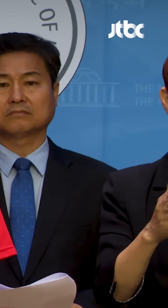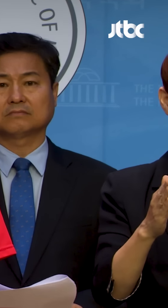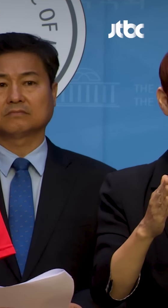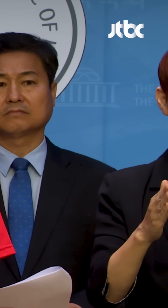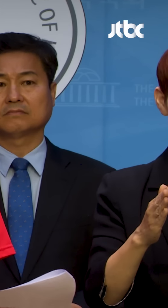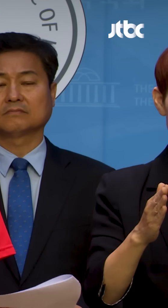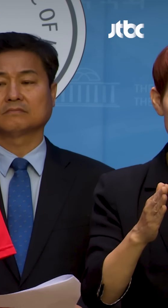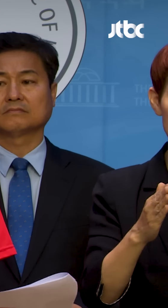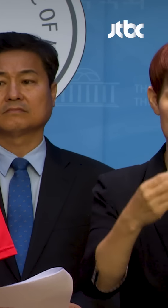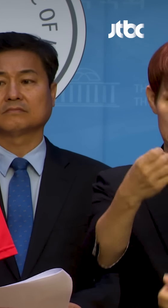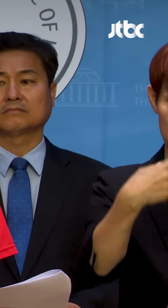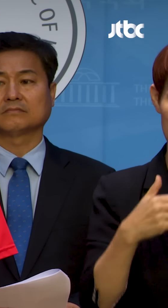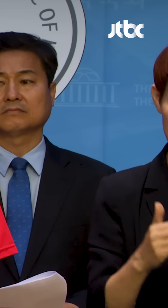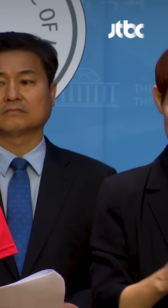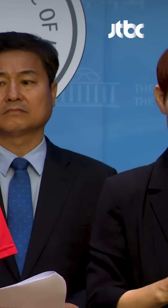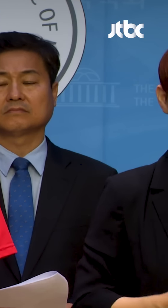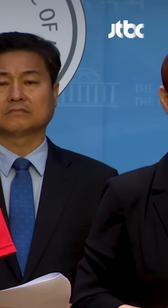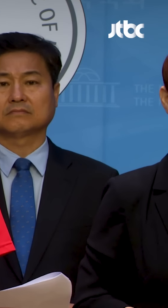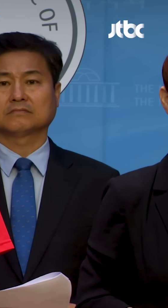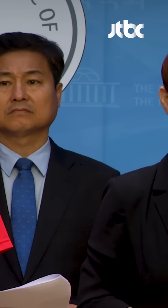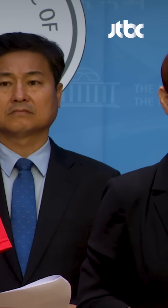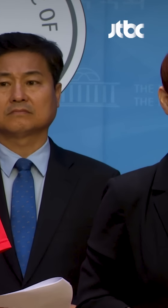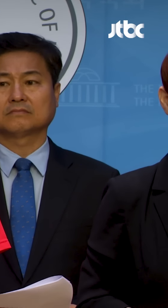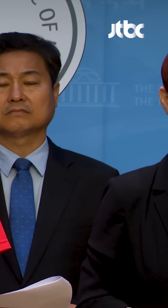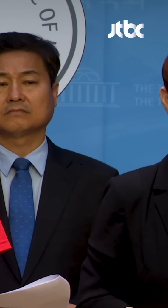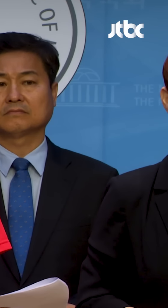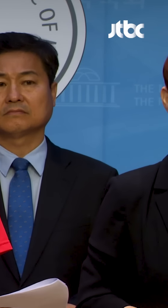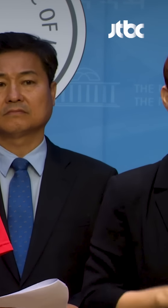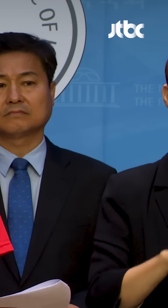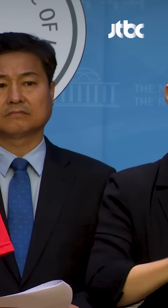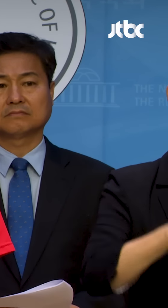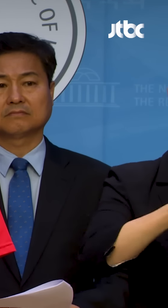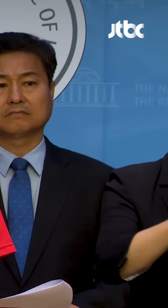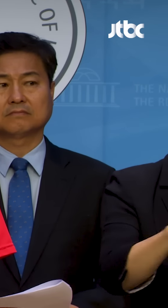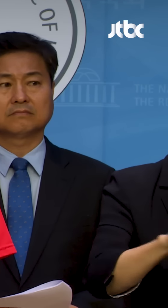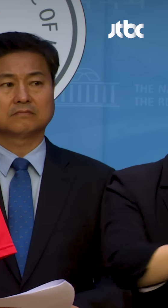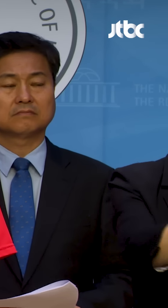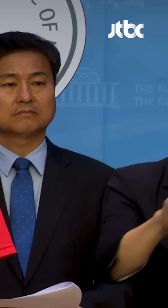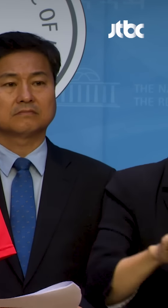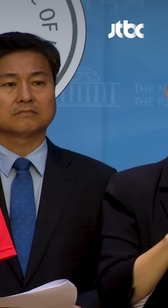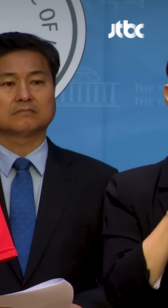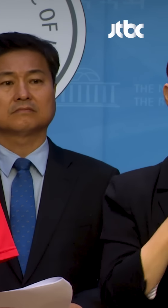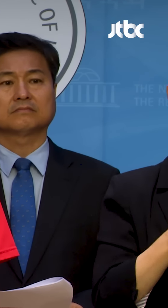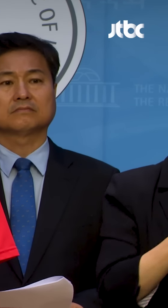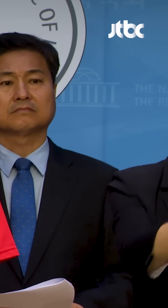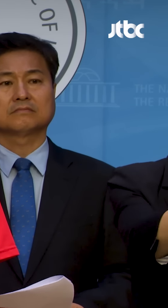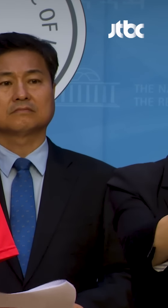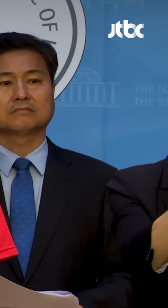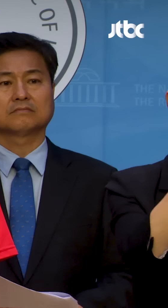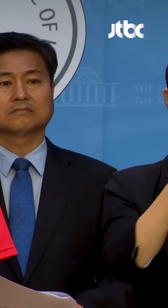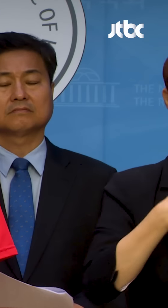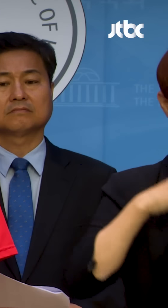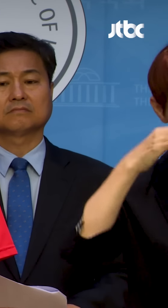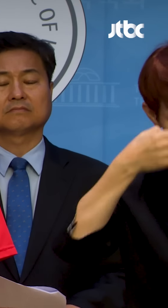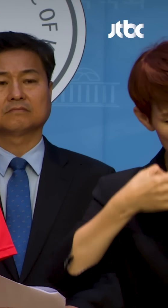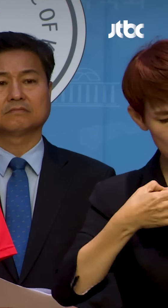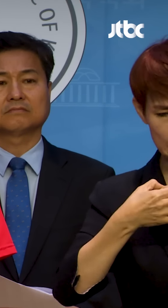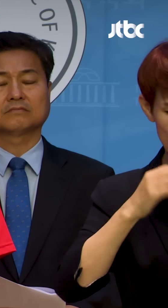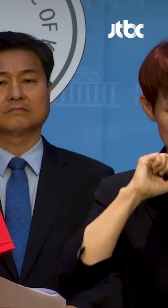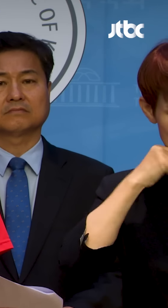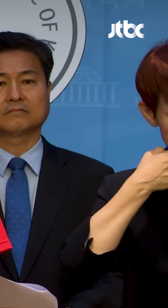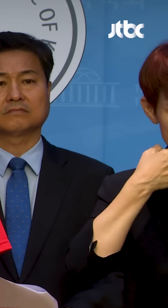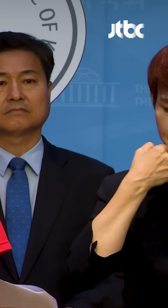결론을 얻었다는 김진표 의장님. 후배 정치인들에게 옳은 길이라면 비록 나에게 불리한